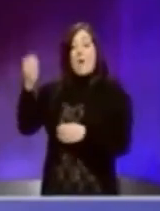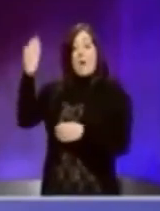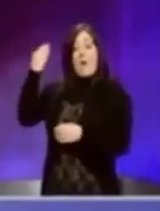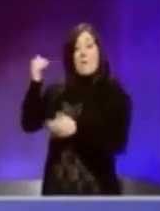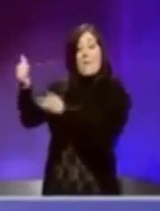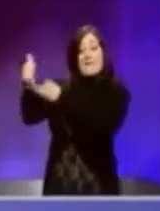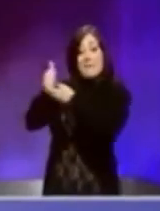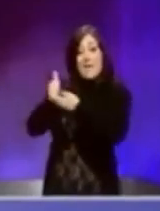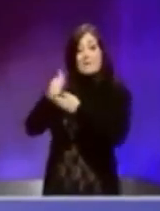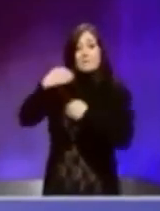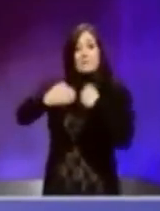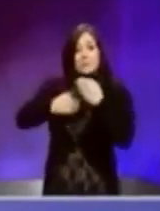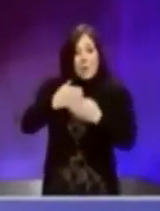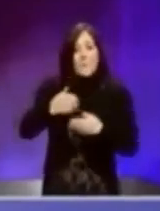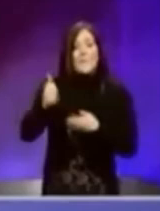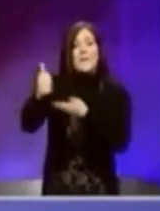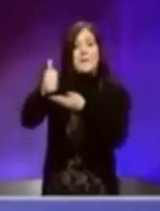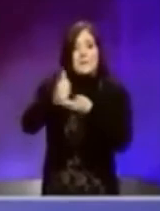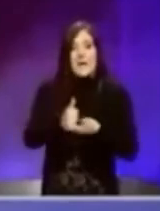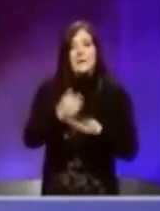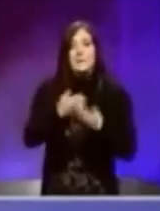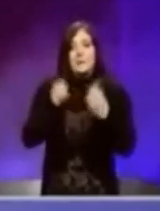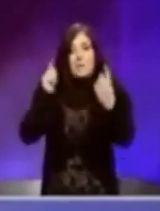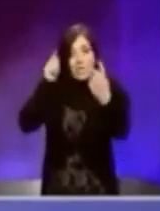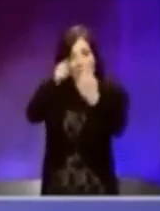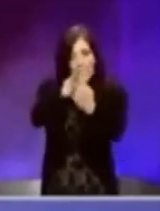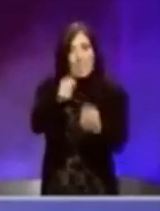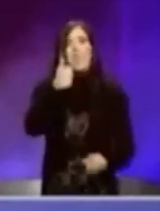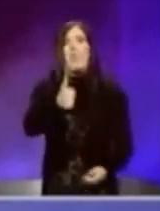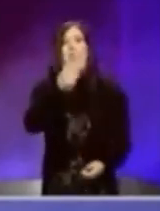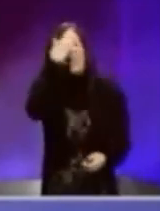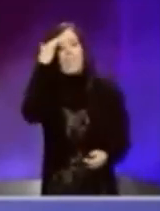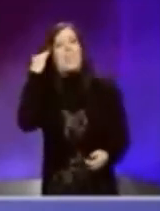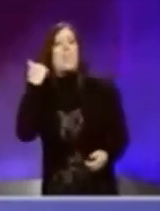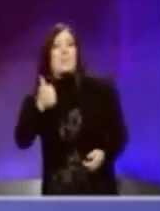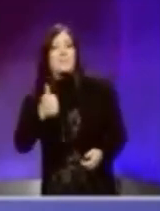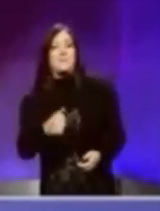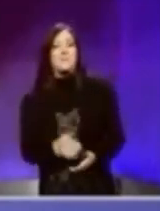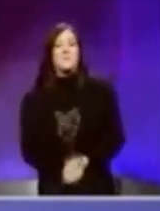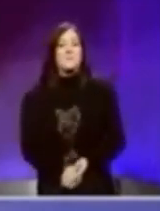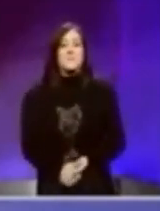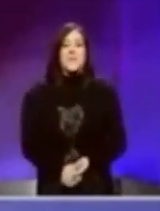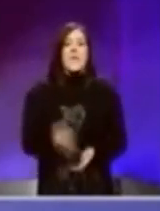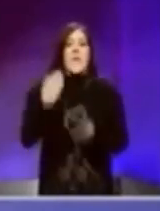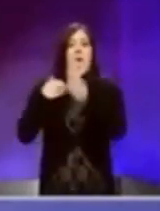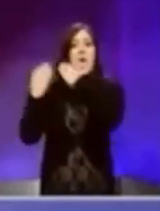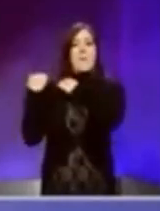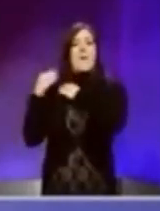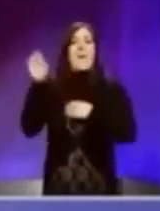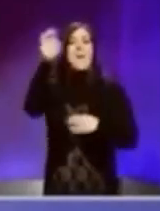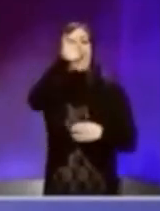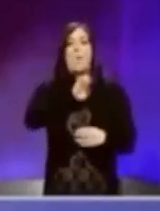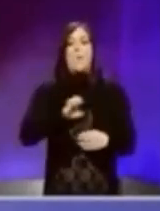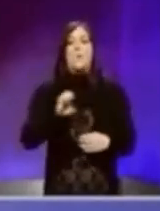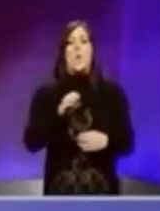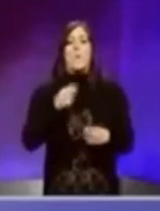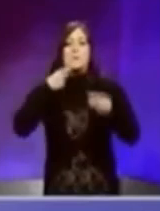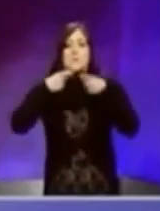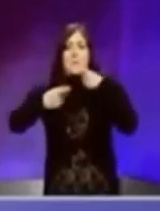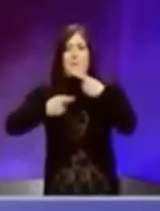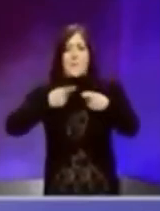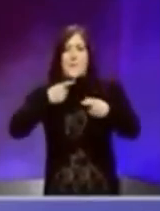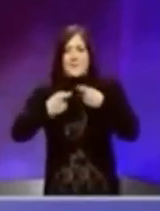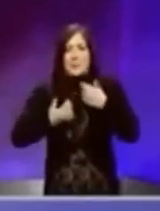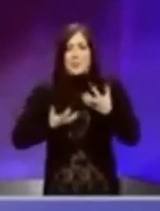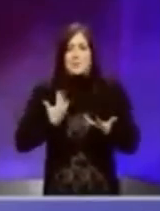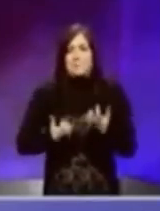biex nilħqu dan it-target. L-Unjoni Ewropea fil-passat anqlet dibattitu